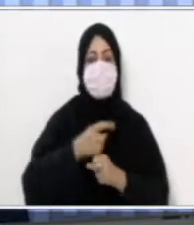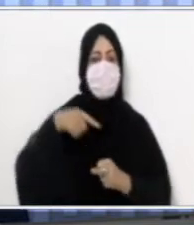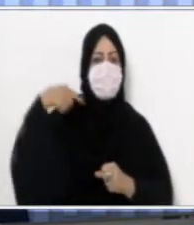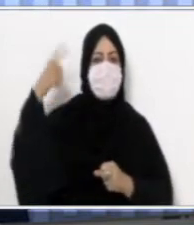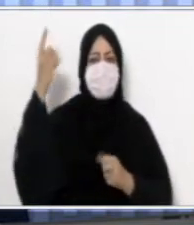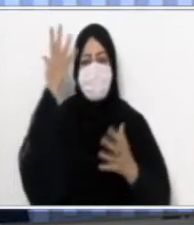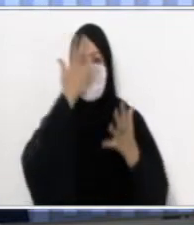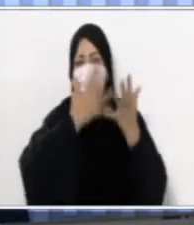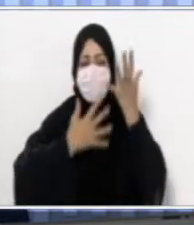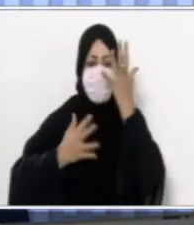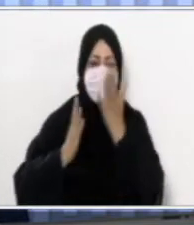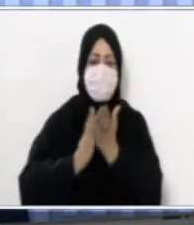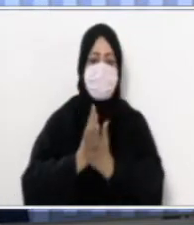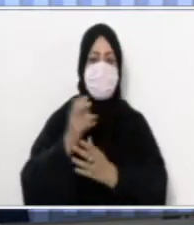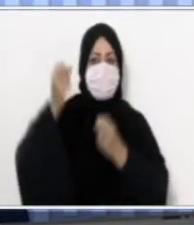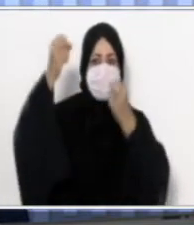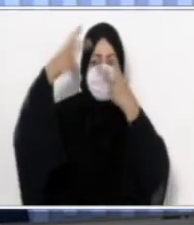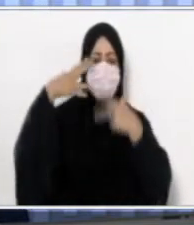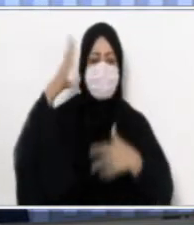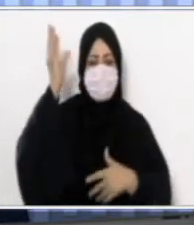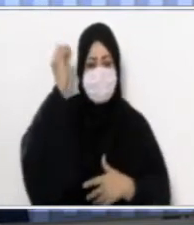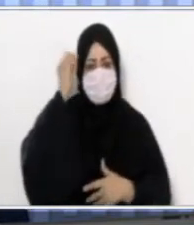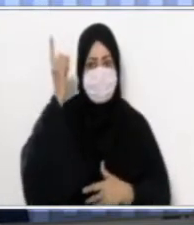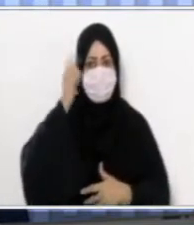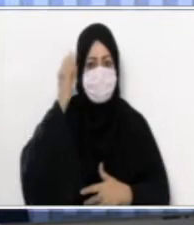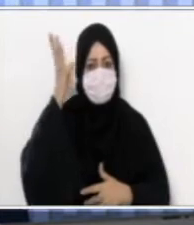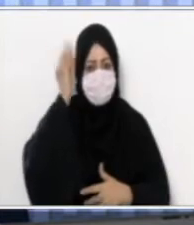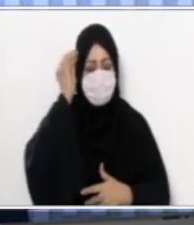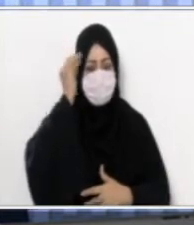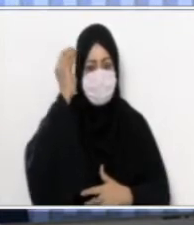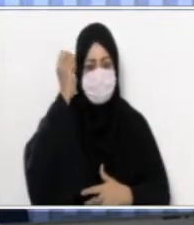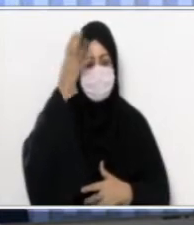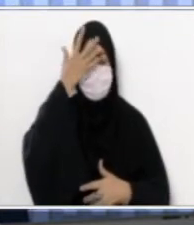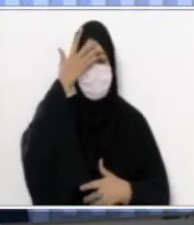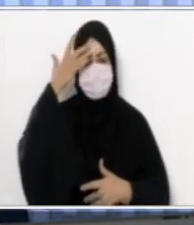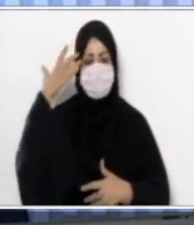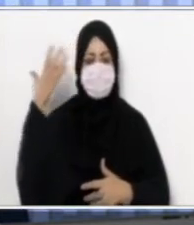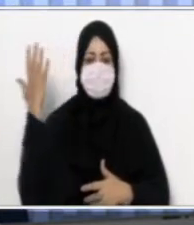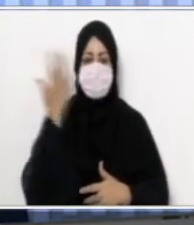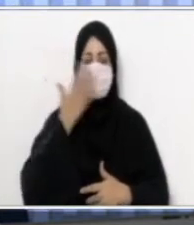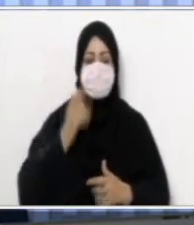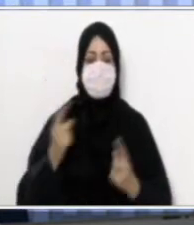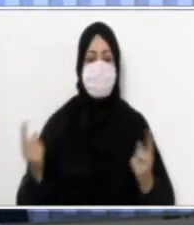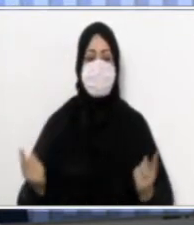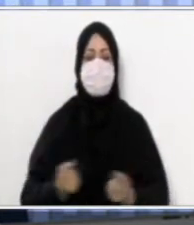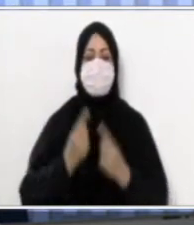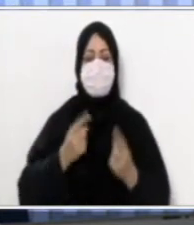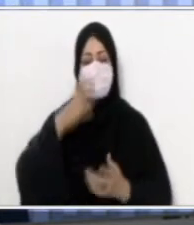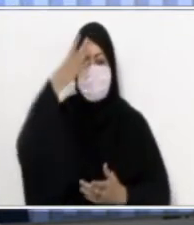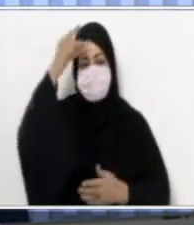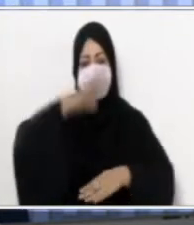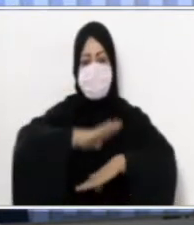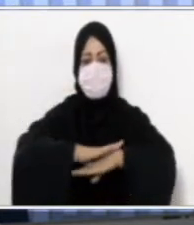علينا بمعرفة العلم، وسهل أخلاقنا بالحلم، وجعلنا ممن يستمعون